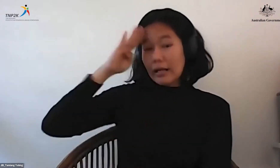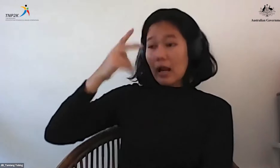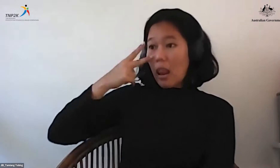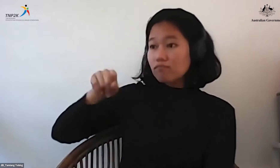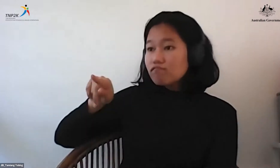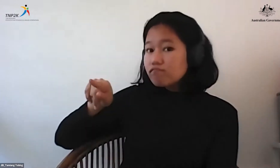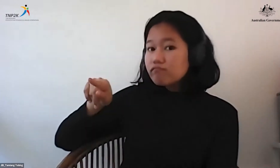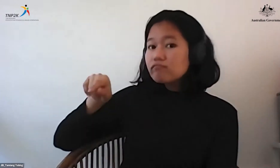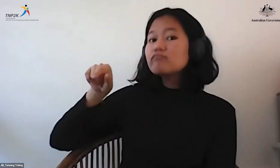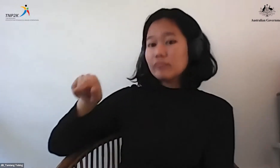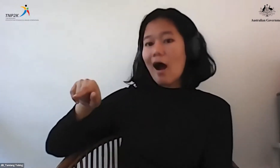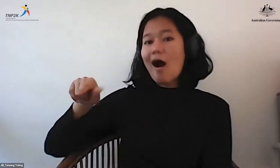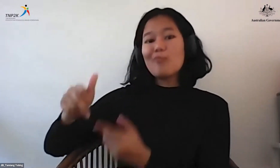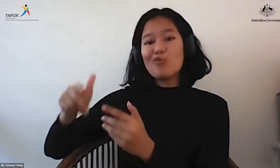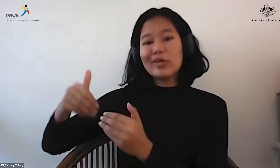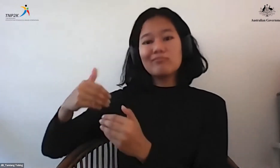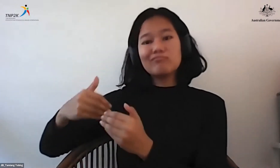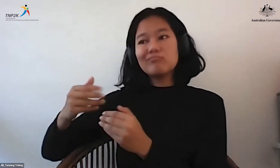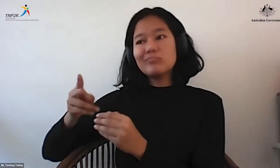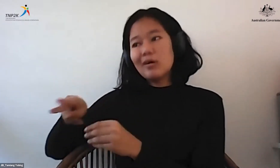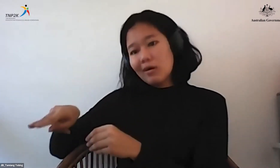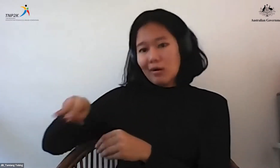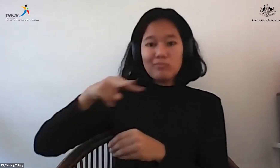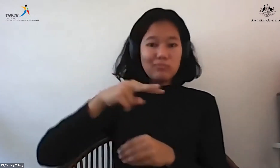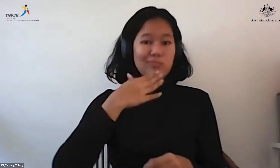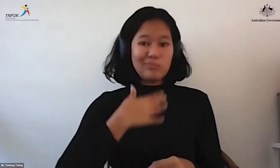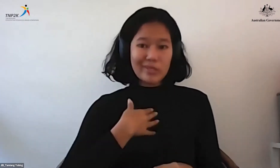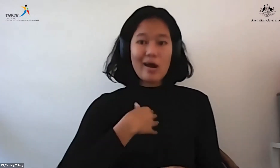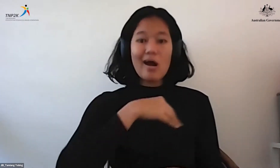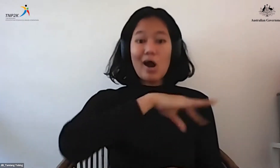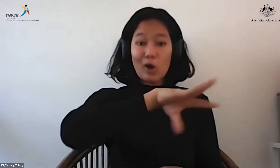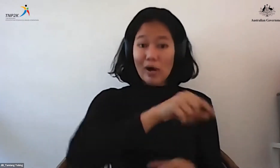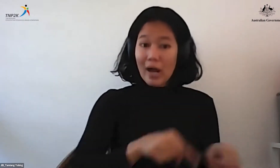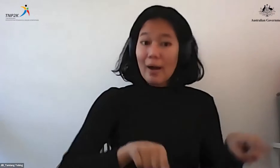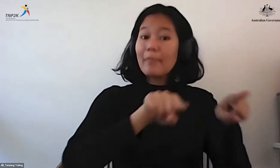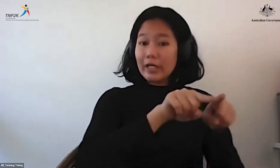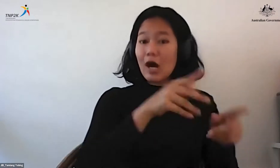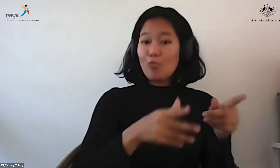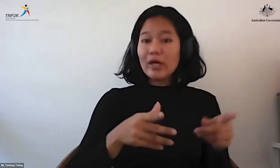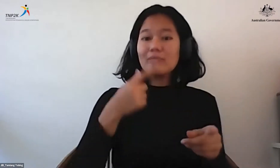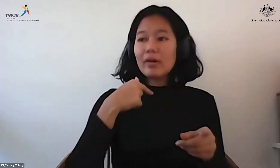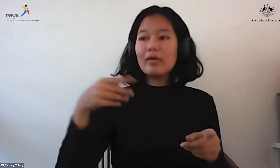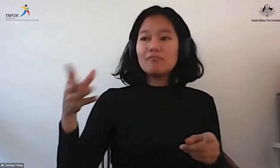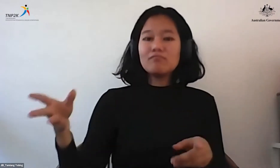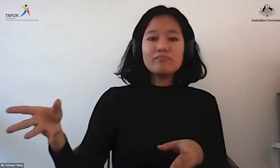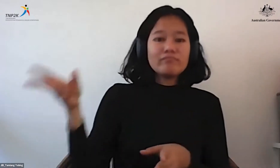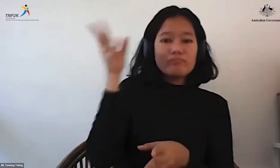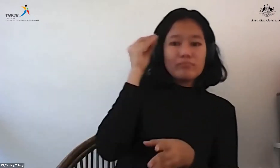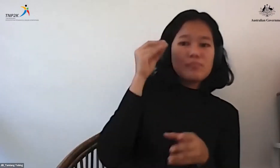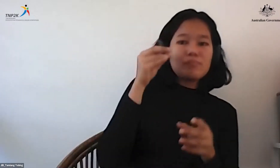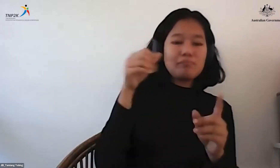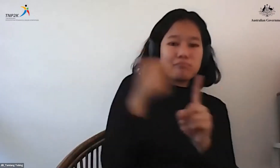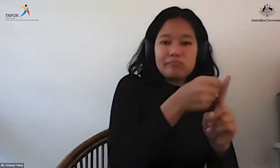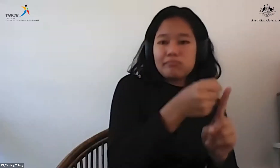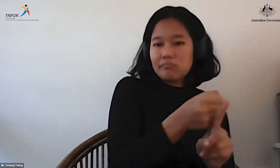juga mereproduksi kekerasannya itu ketika dia itu menikah, ketika dia mempunyai keluarga sendiri gitu. Jadi